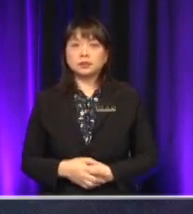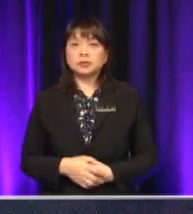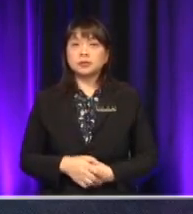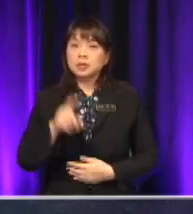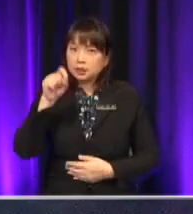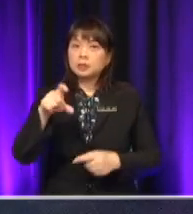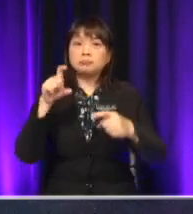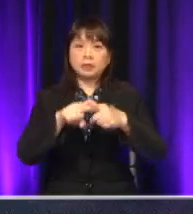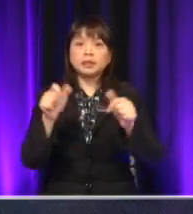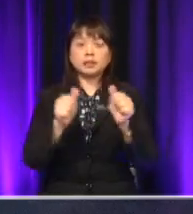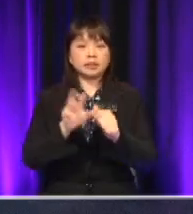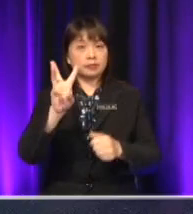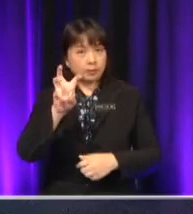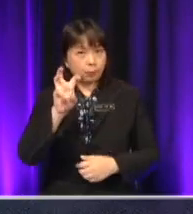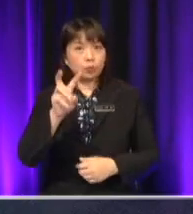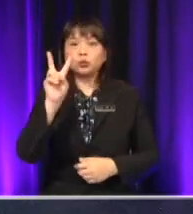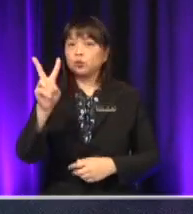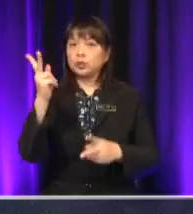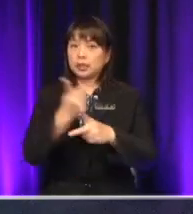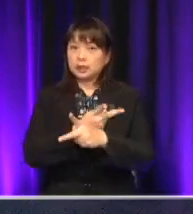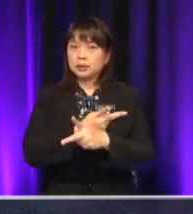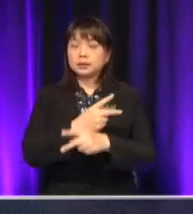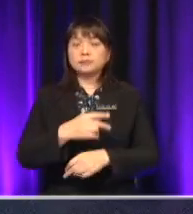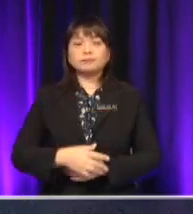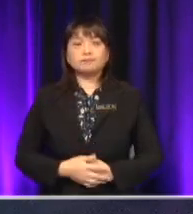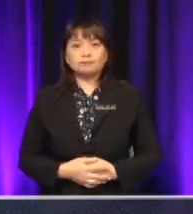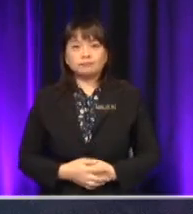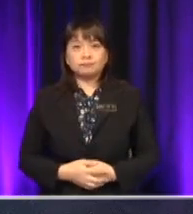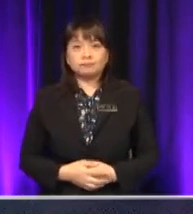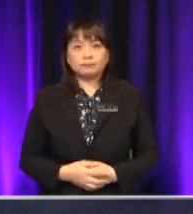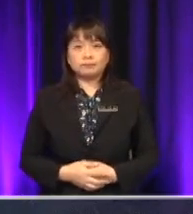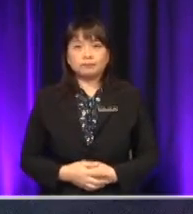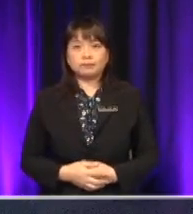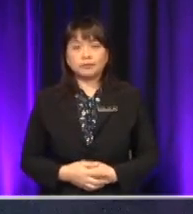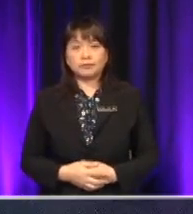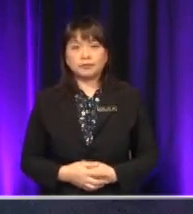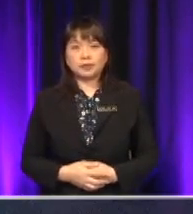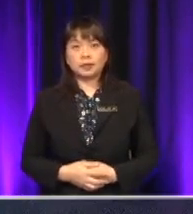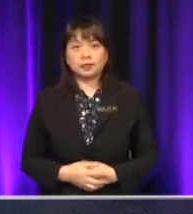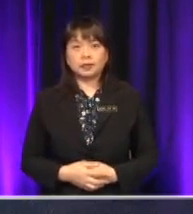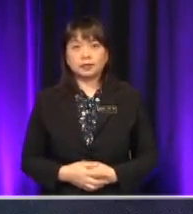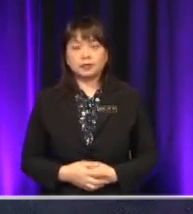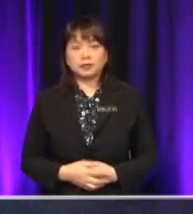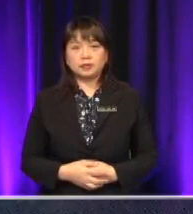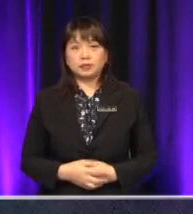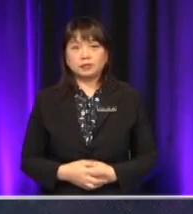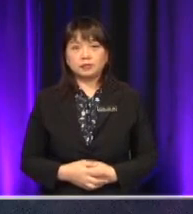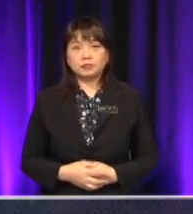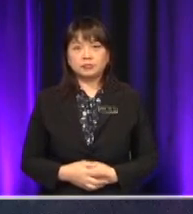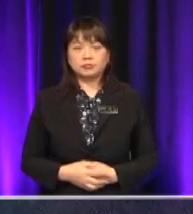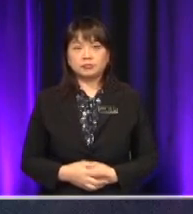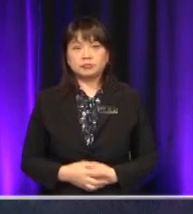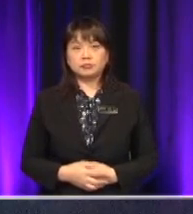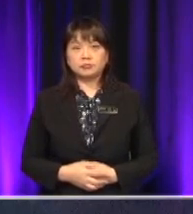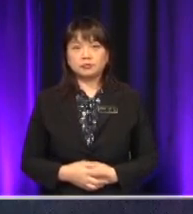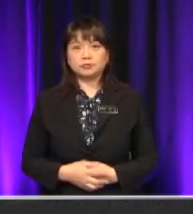kali. Baik. Ini yang selalu murid buat kesalahan. Dibahagi sekali saja. Saya akan tukar ke minit dululah, cikgu. Okey, tukar ke minit dulu. 350 saat. Okey,